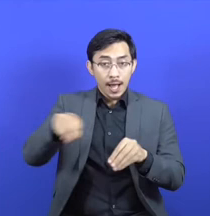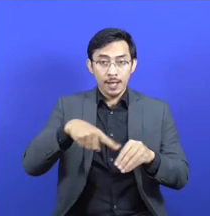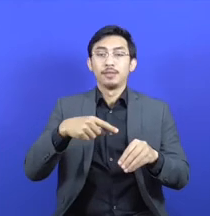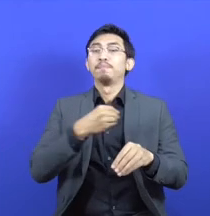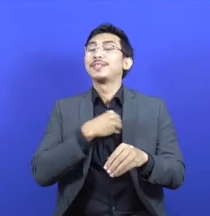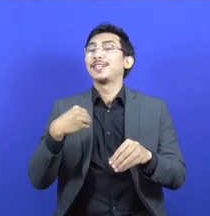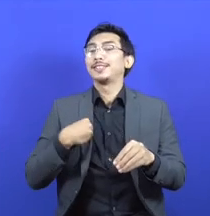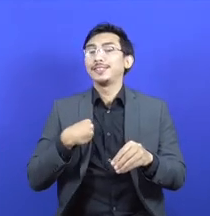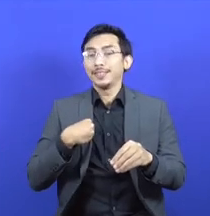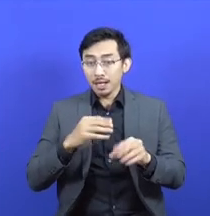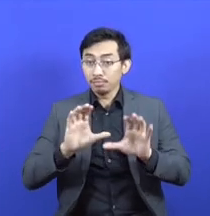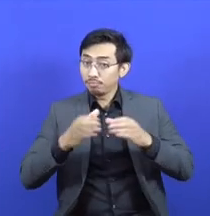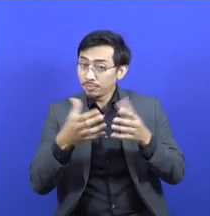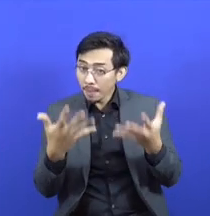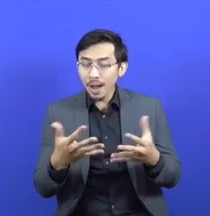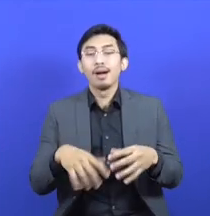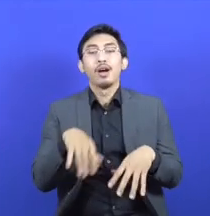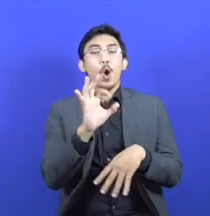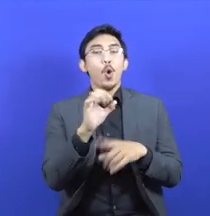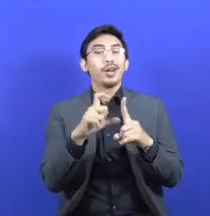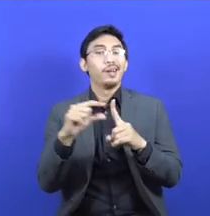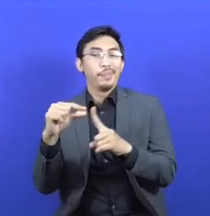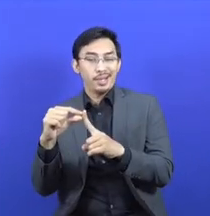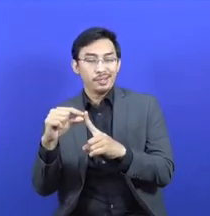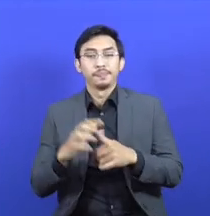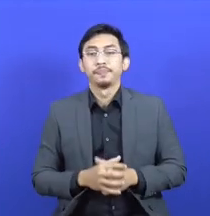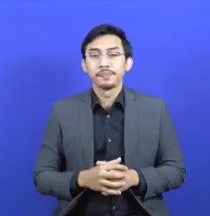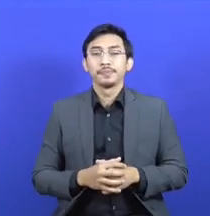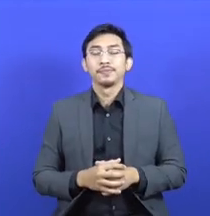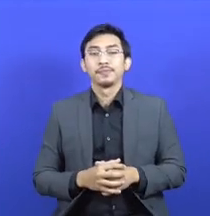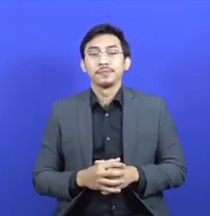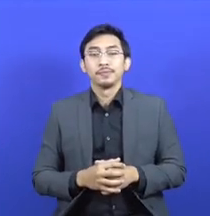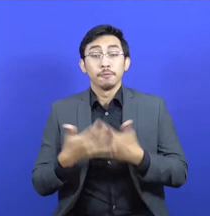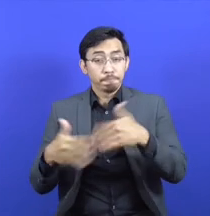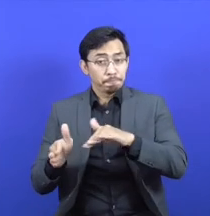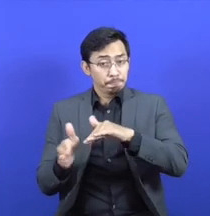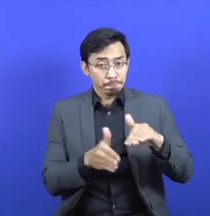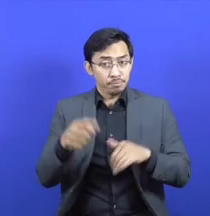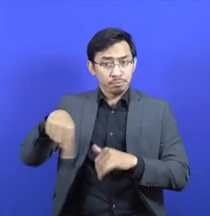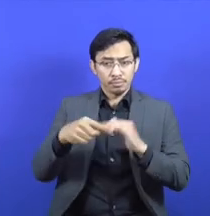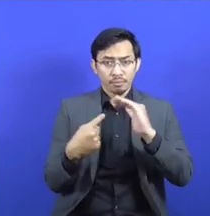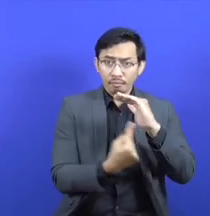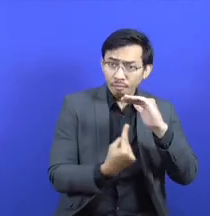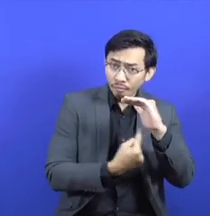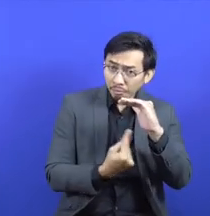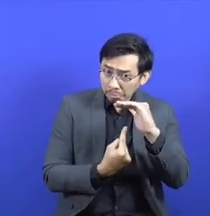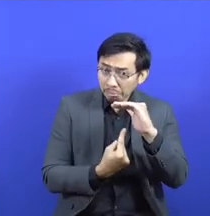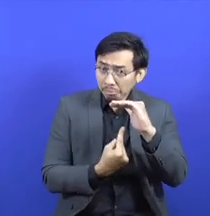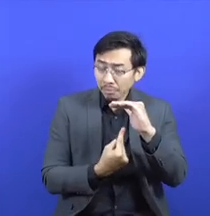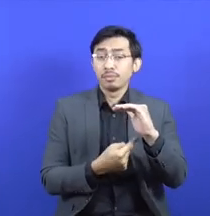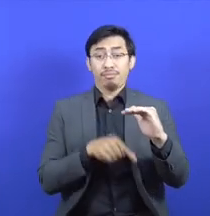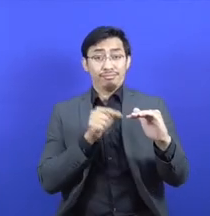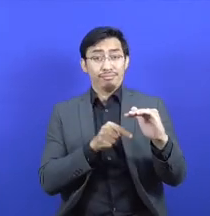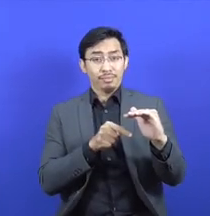yang secara medis dikategorikan sebagai orang dalam pengawasan atau ODP. Selain itu, mereka yang dikarantina